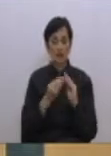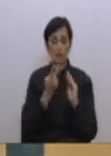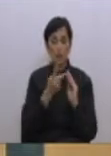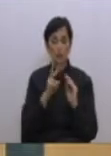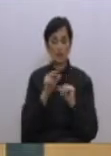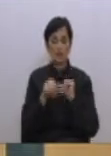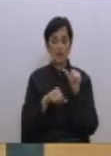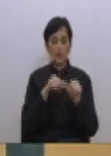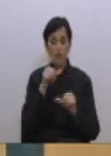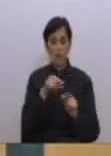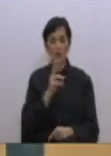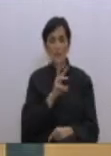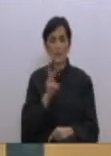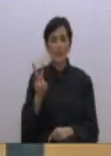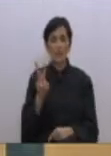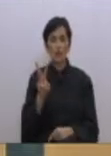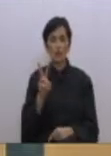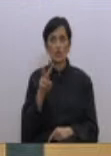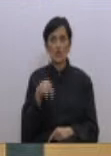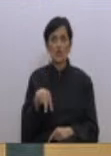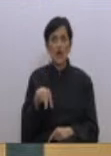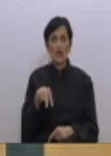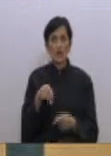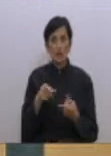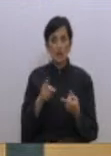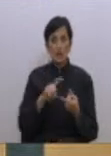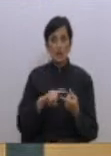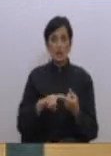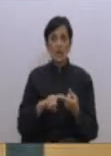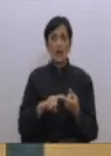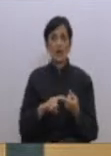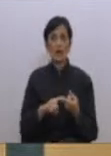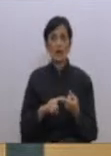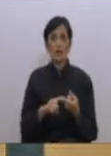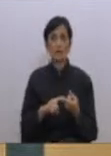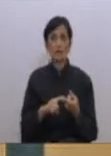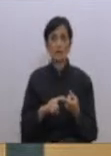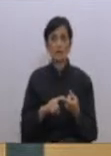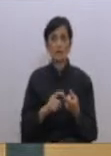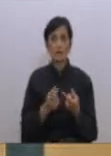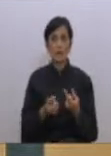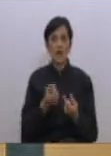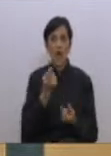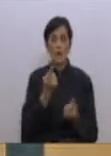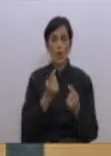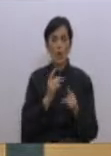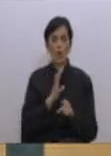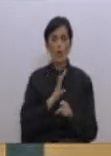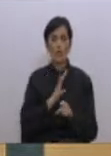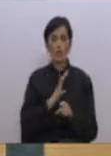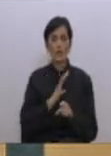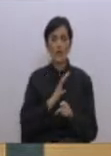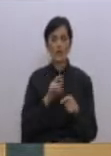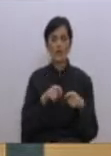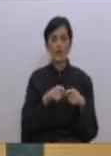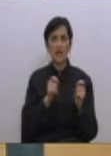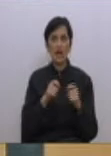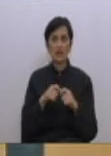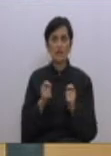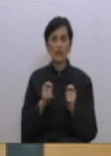წელს 24 მილიონ ლართან დაკავშირებით გამოვლენილი იქნა დარღვევები